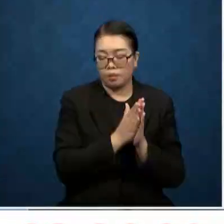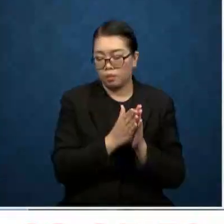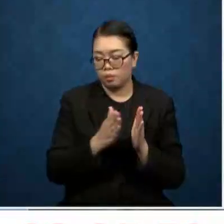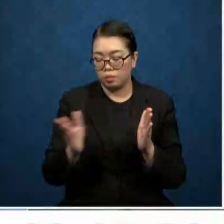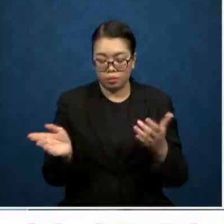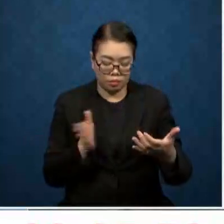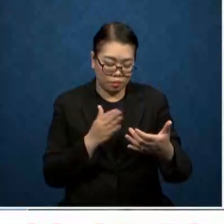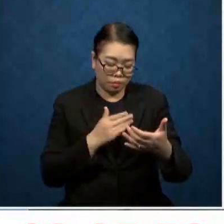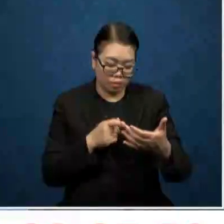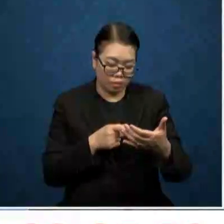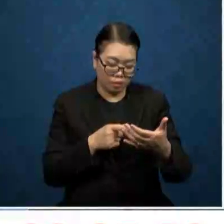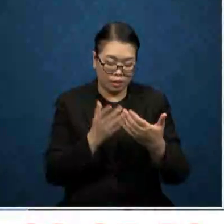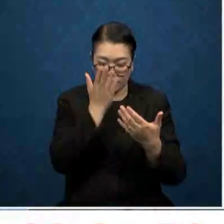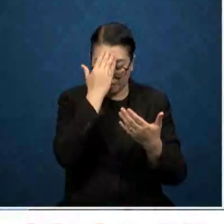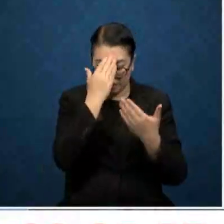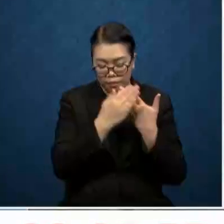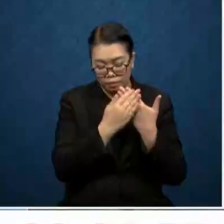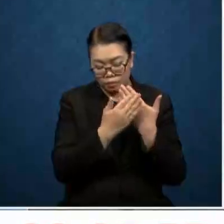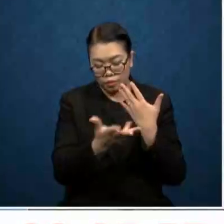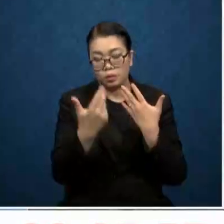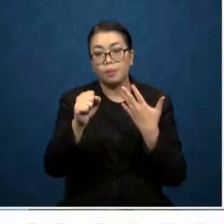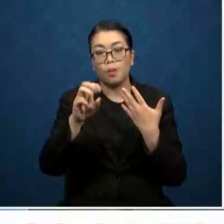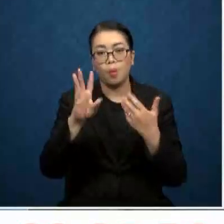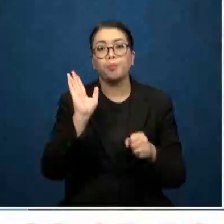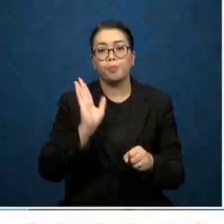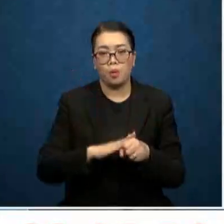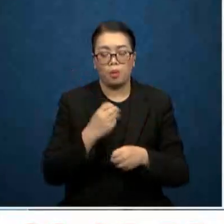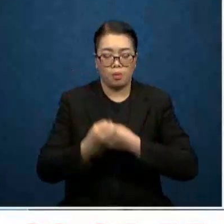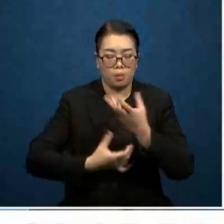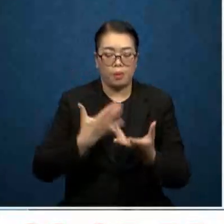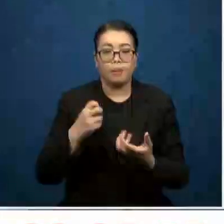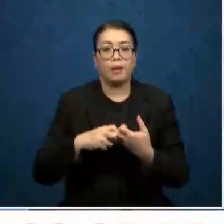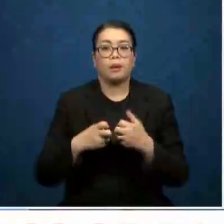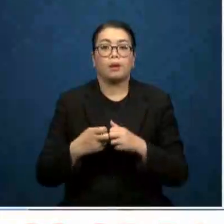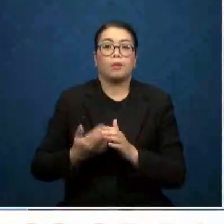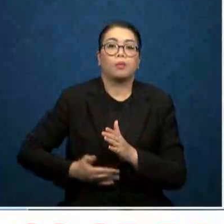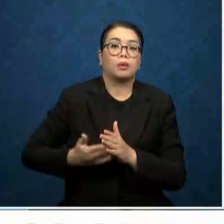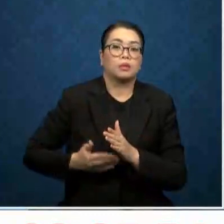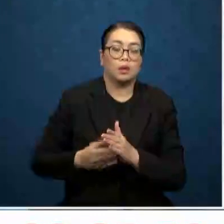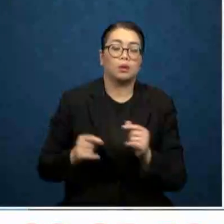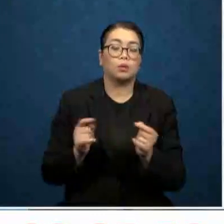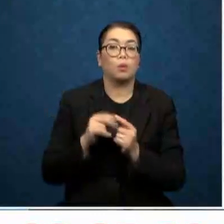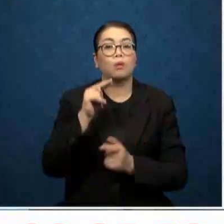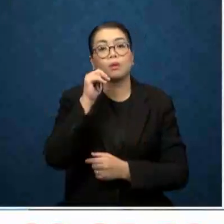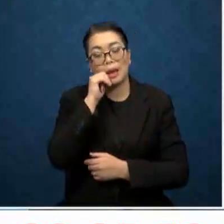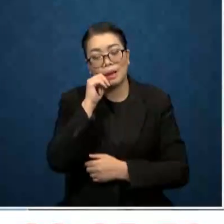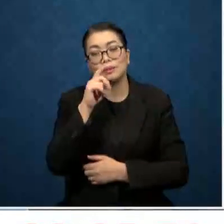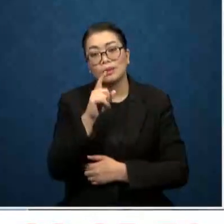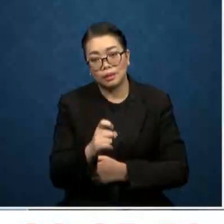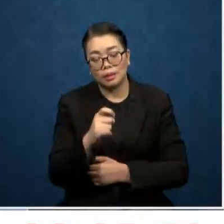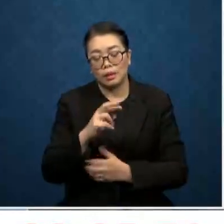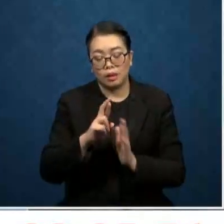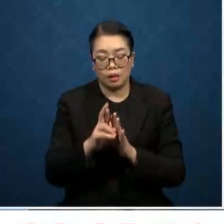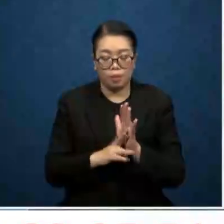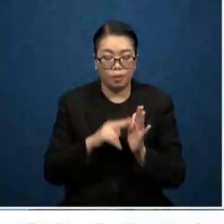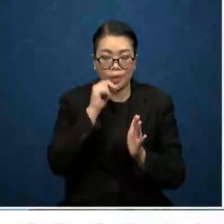ผมคิดว่าเพียงแค่ 16หน้านี้สะท้อนปัญหาอุปสรรคเรื่องที่เกิดขึ้นเกี่ยวกับระบบการบำ